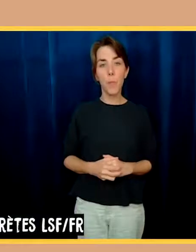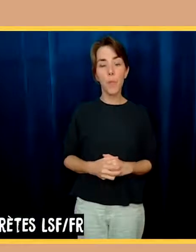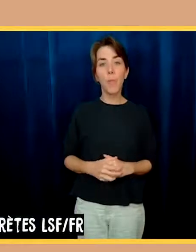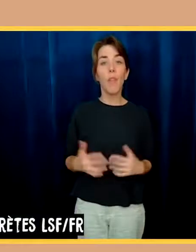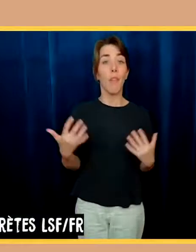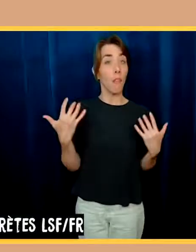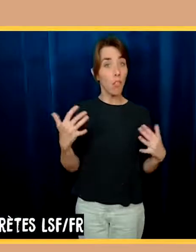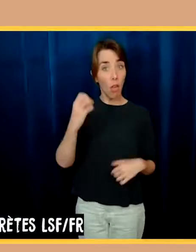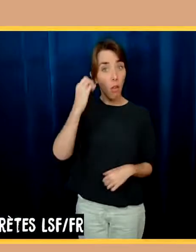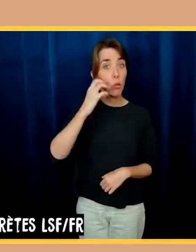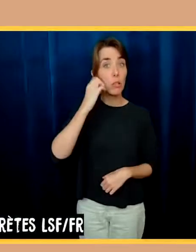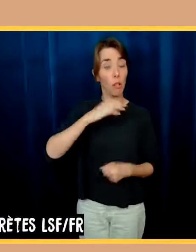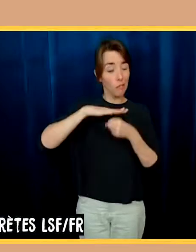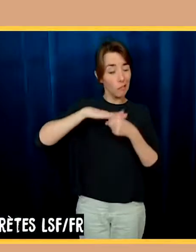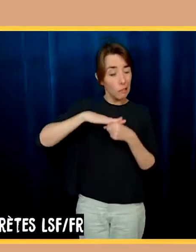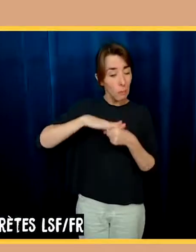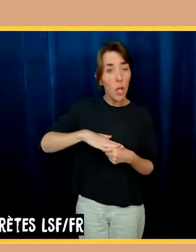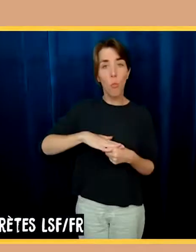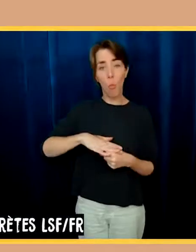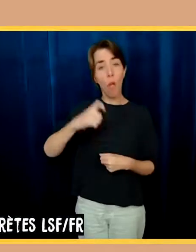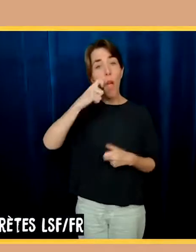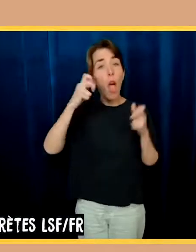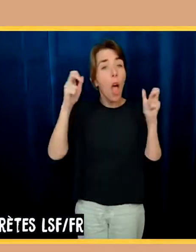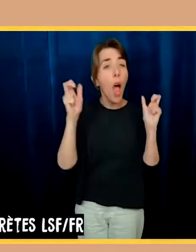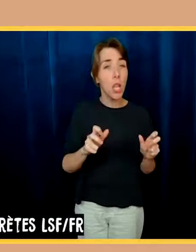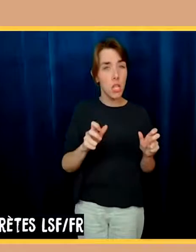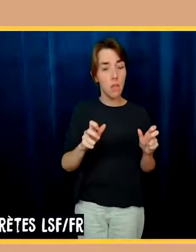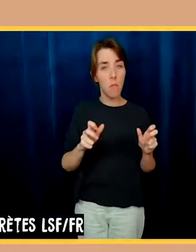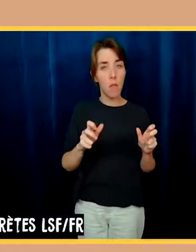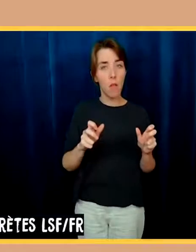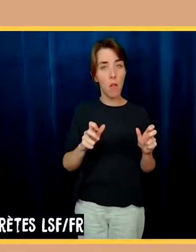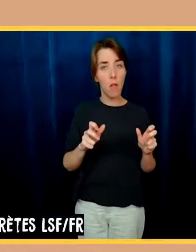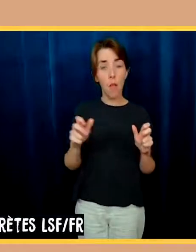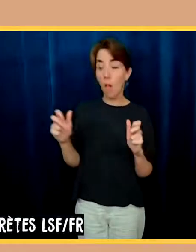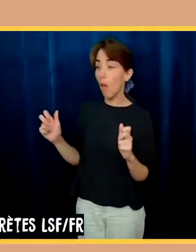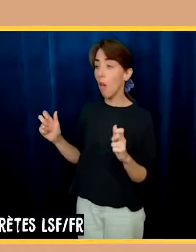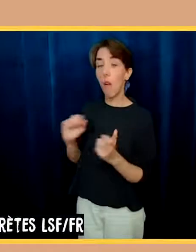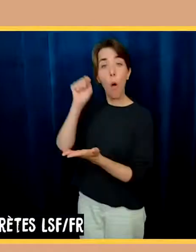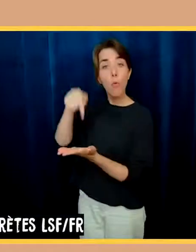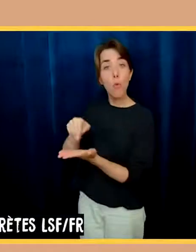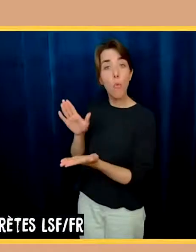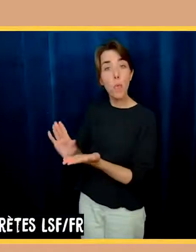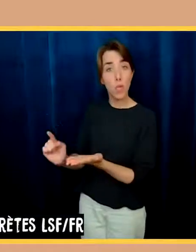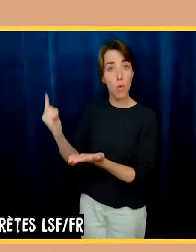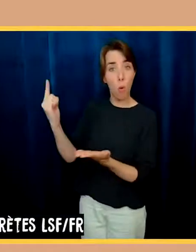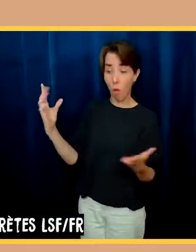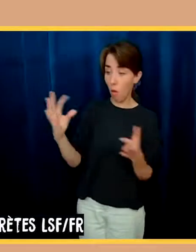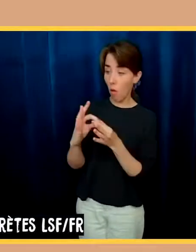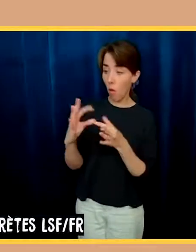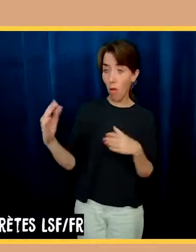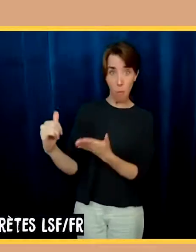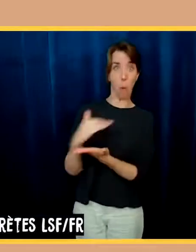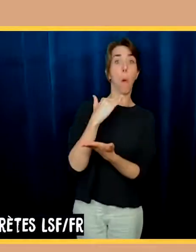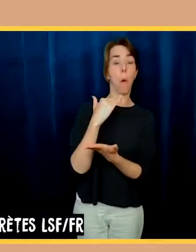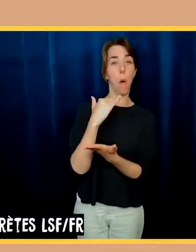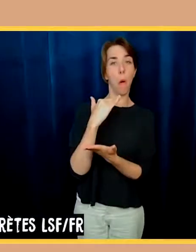et de discrimination qu'on va vivre dans d'autres espaces, s'ajoute cette exclusion de la maison de Dieu. Un lieu dans lequel, je le